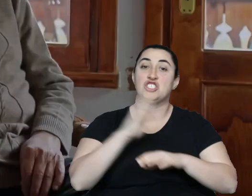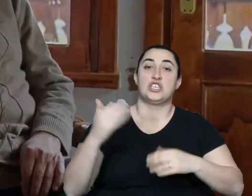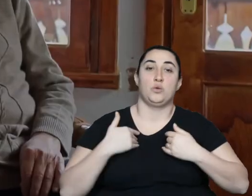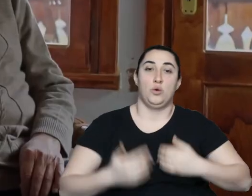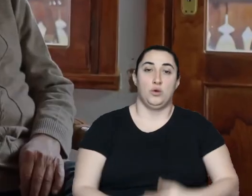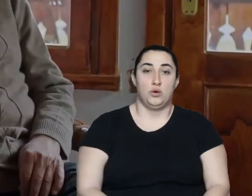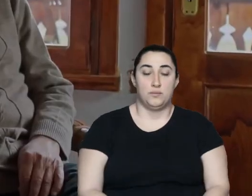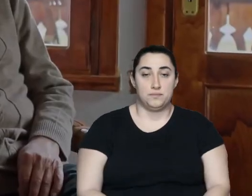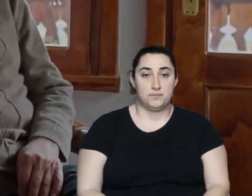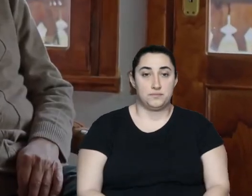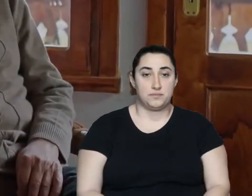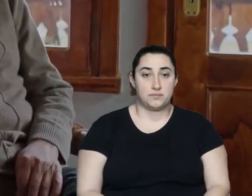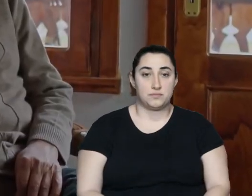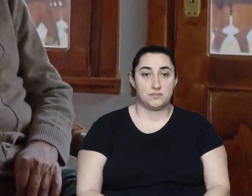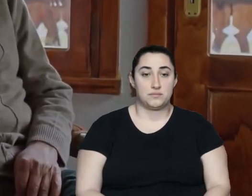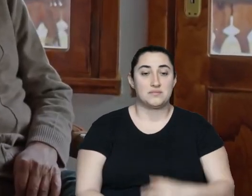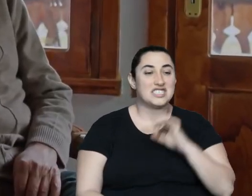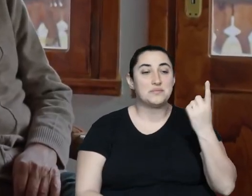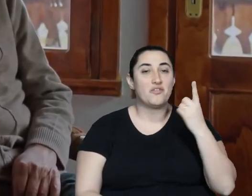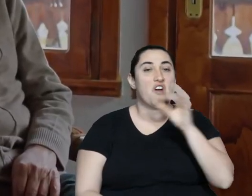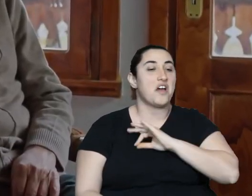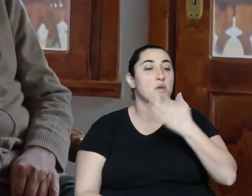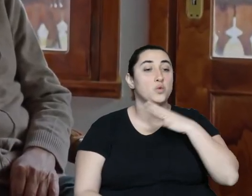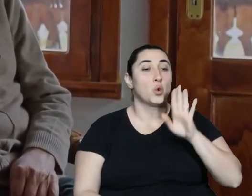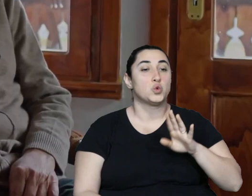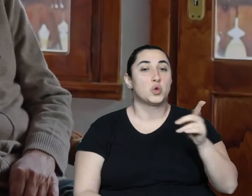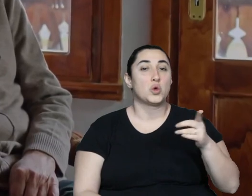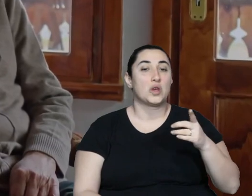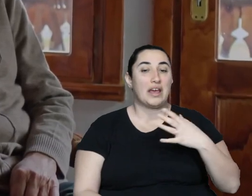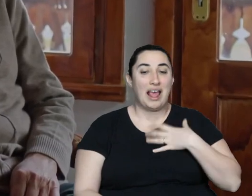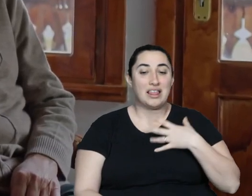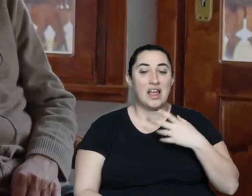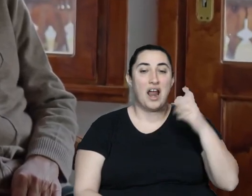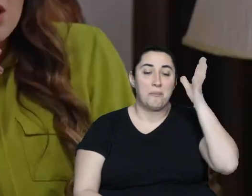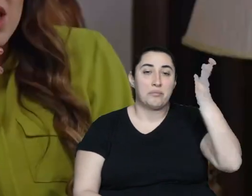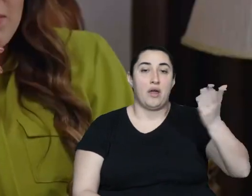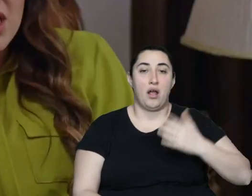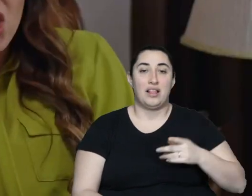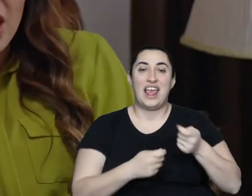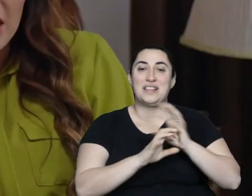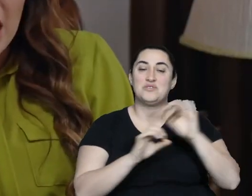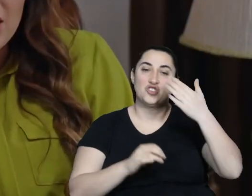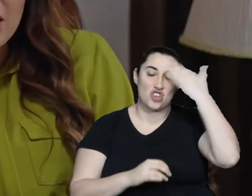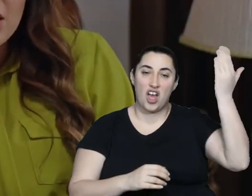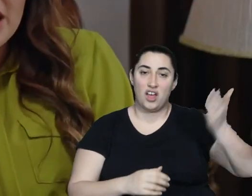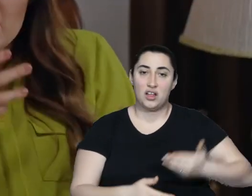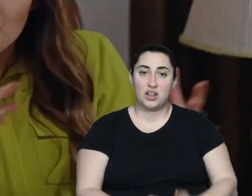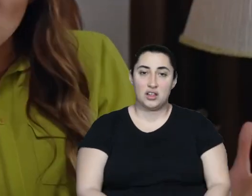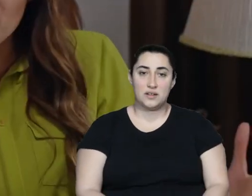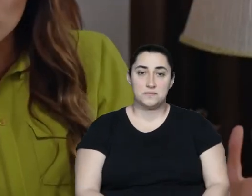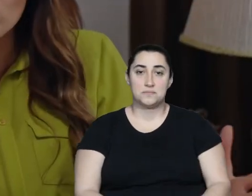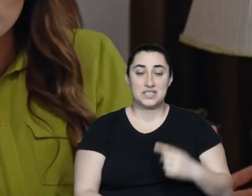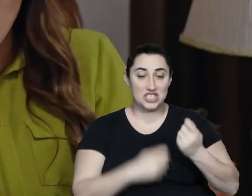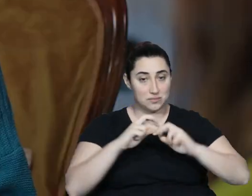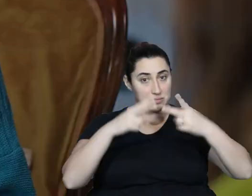kalıyorum. Hiçbiri bir baltaya sap olamamışlar çünkü zaten kendileri balta. Eğitimsiz cahiller. İnsanın